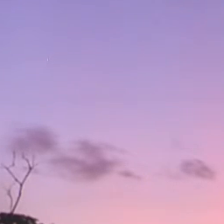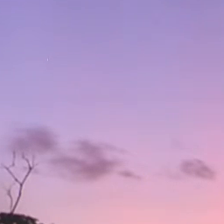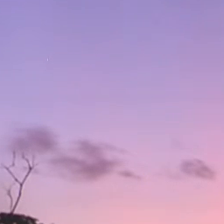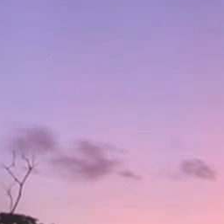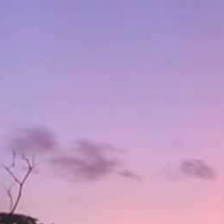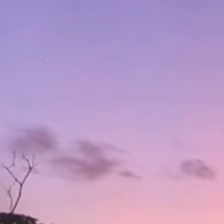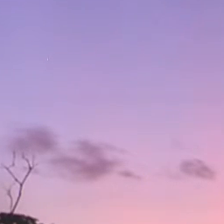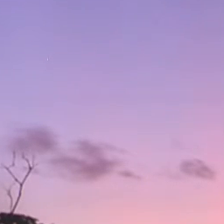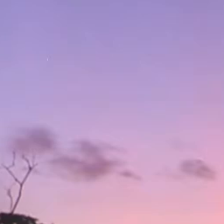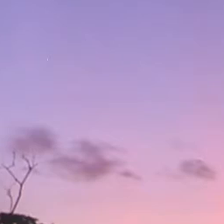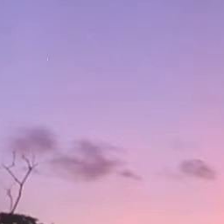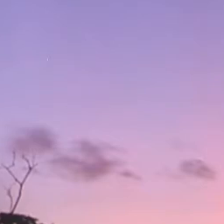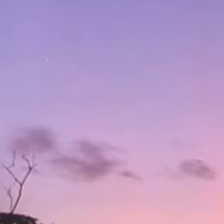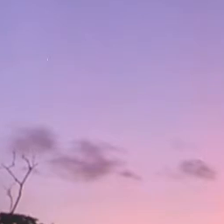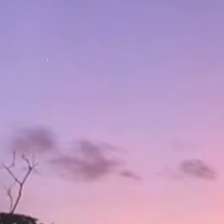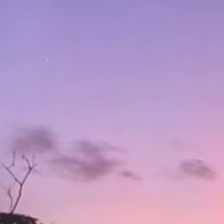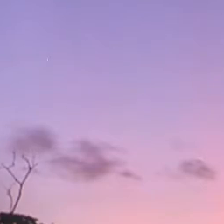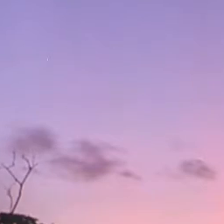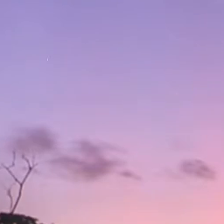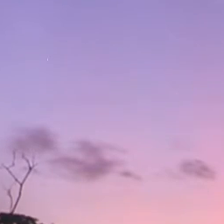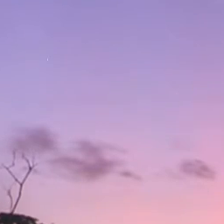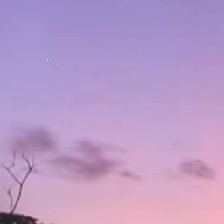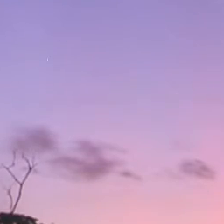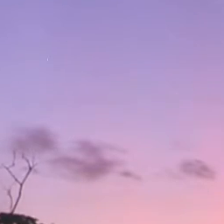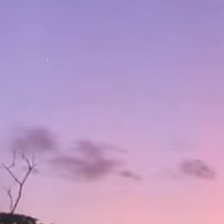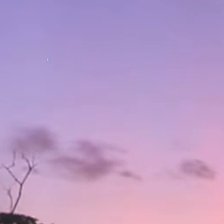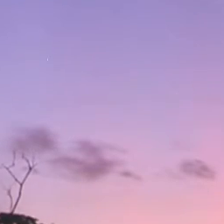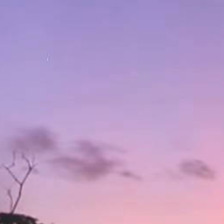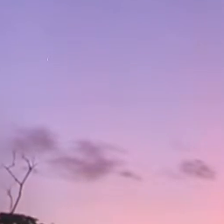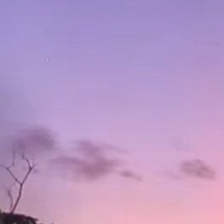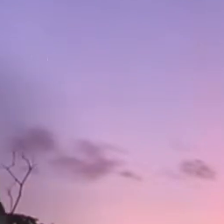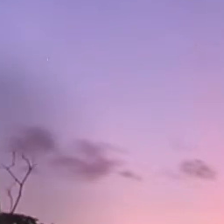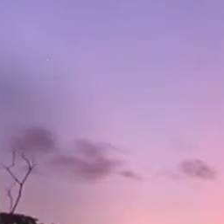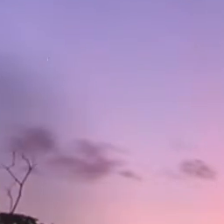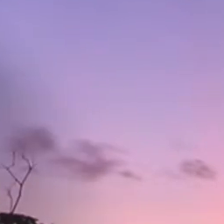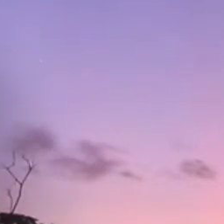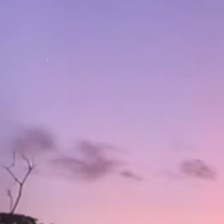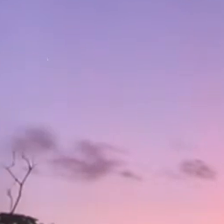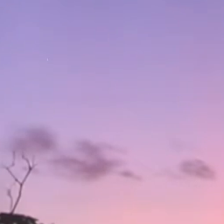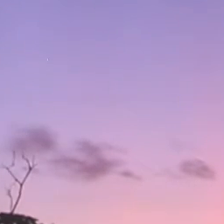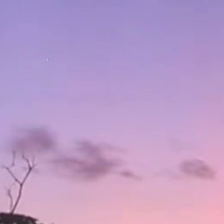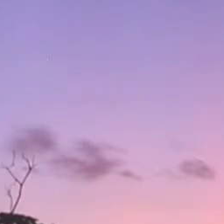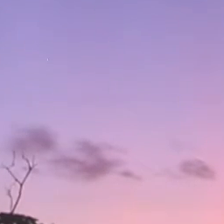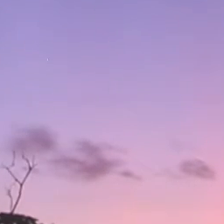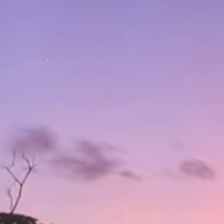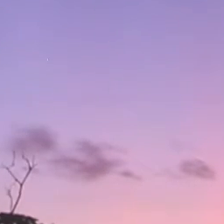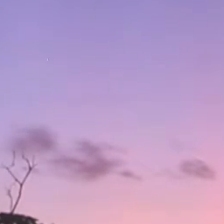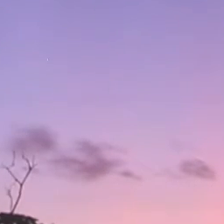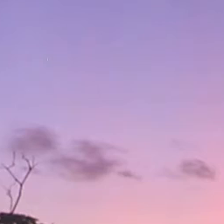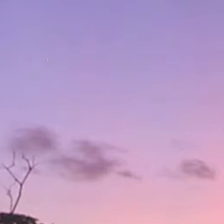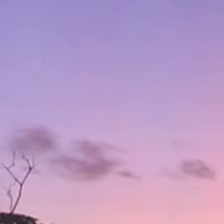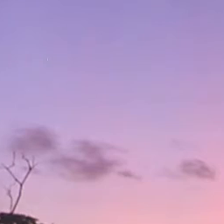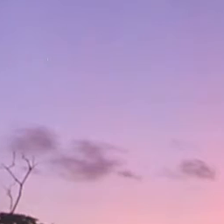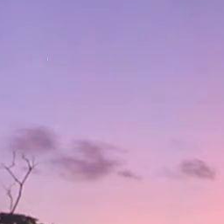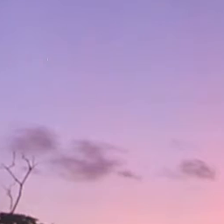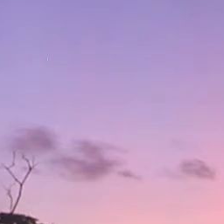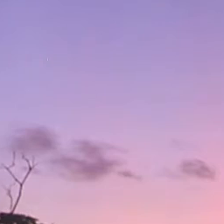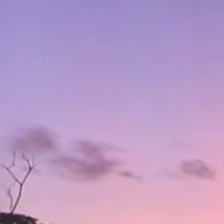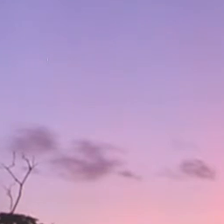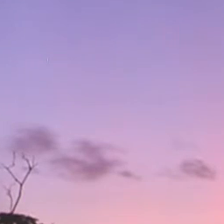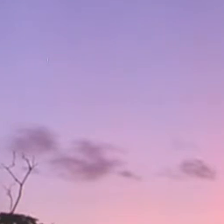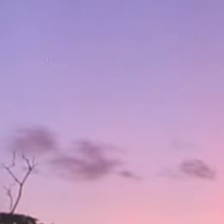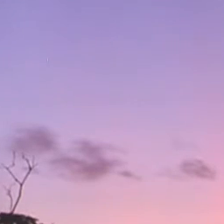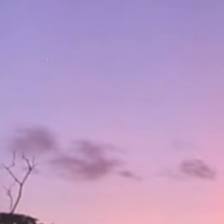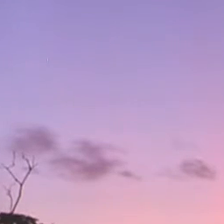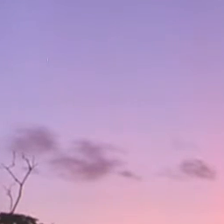hier in Suriname is Enver Panka bezig geweest. We hebben lockdown gehoord. En er zijn meerdere artiesten die juist rond deze tijd en in deze periode